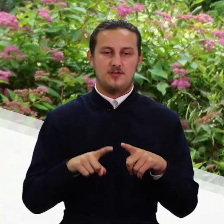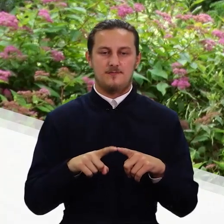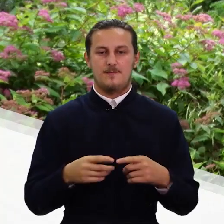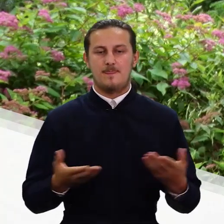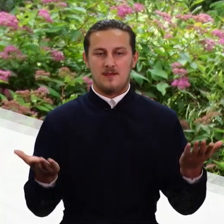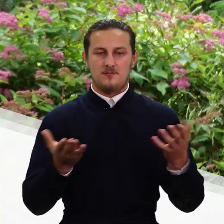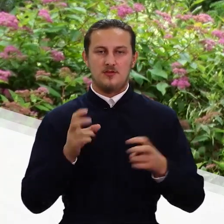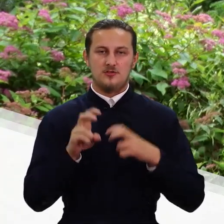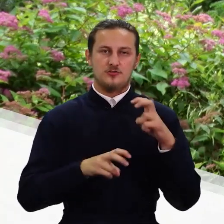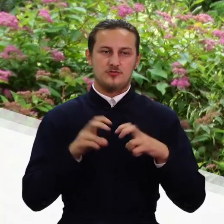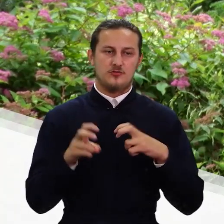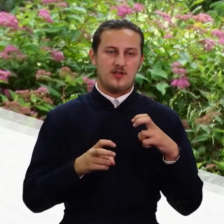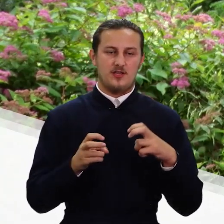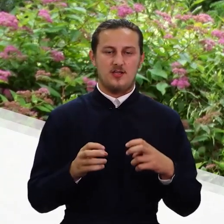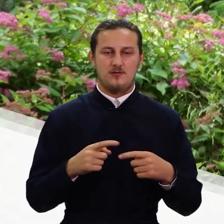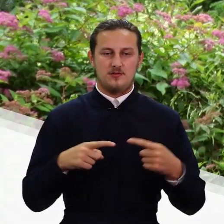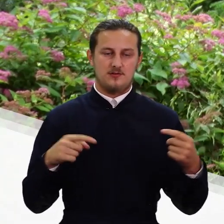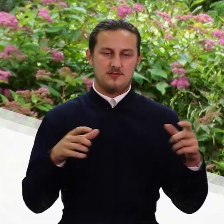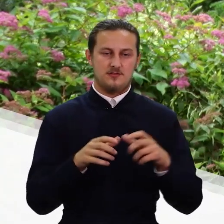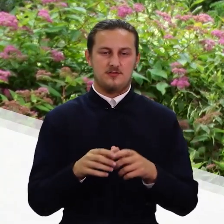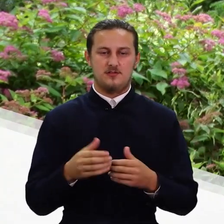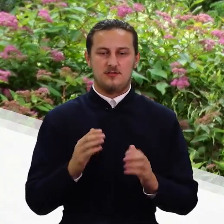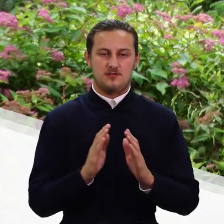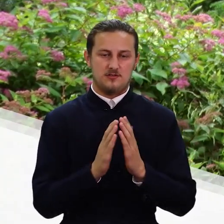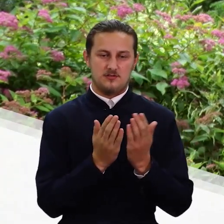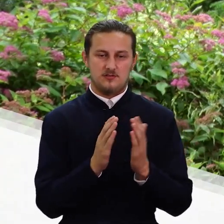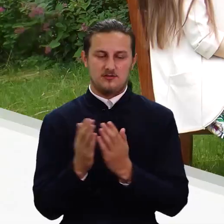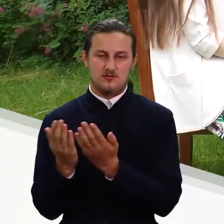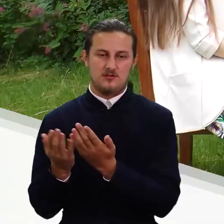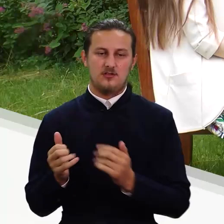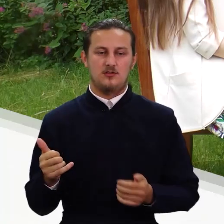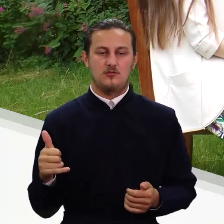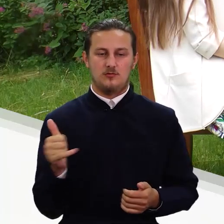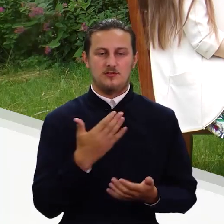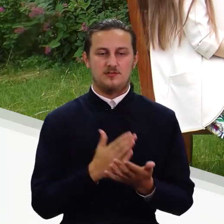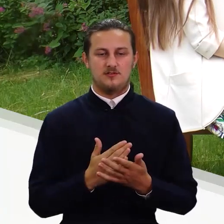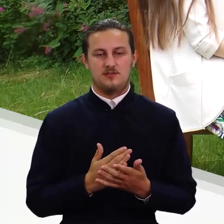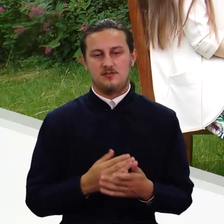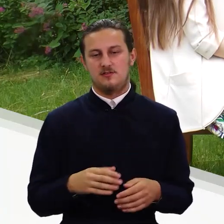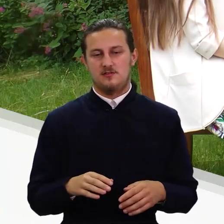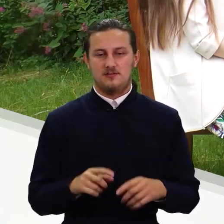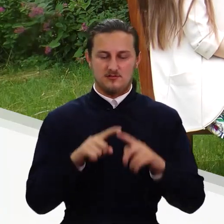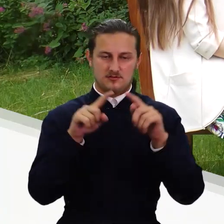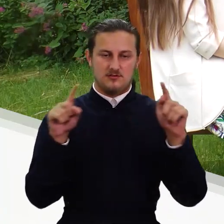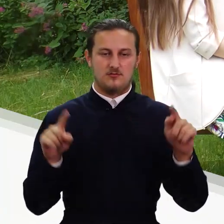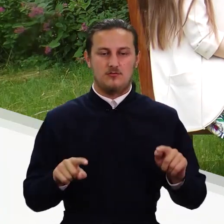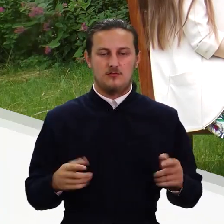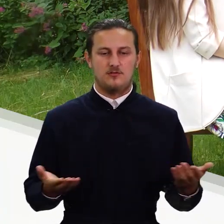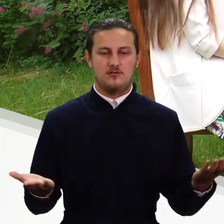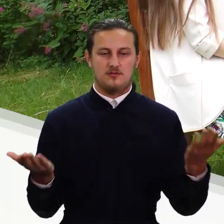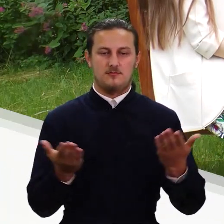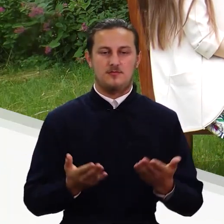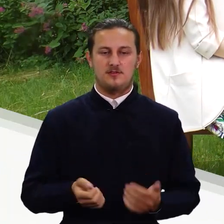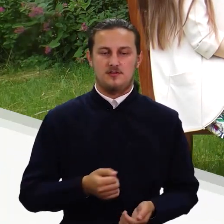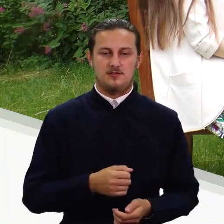книги, які про нього написані. У нас є, вже збираються ікони цього святого. Ми стараємося хоча б